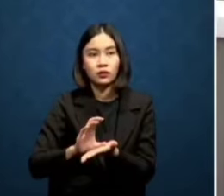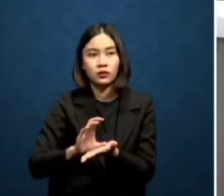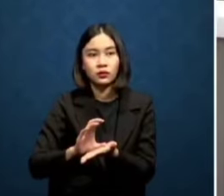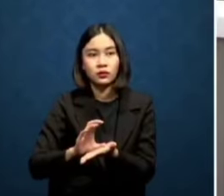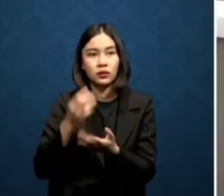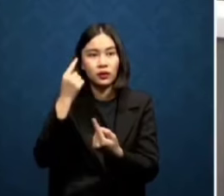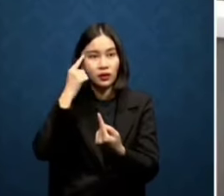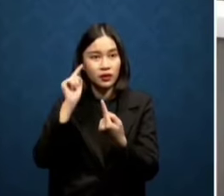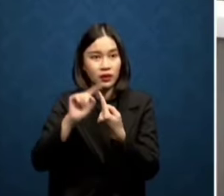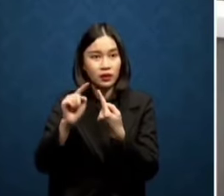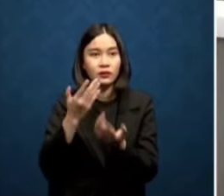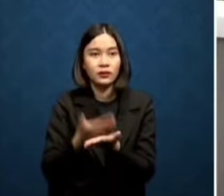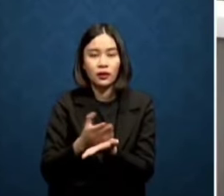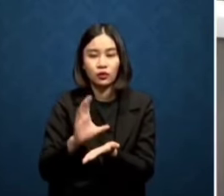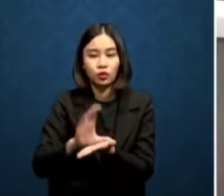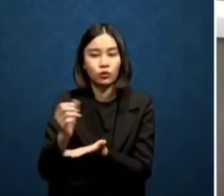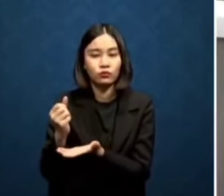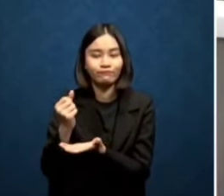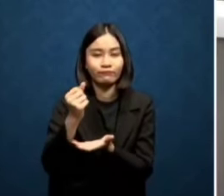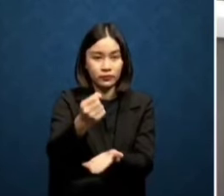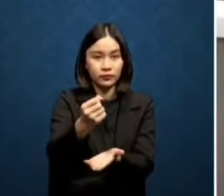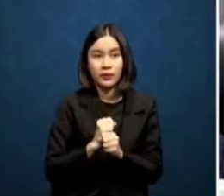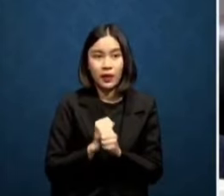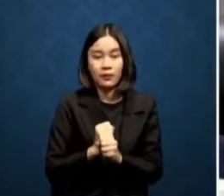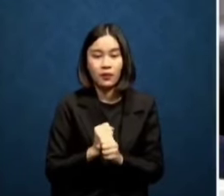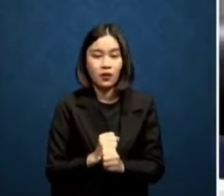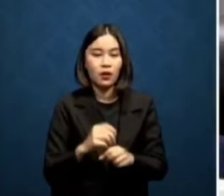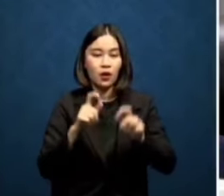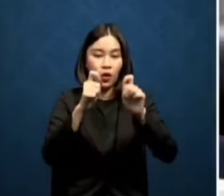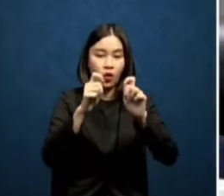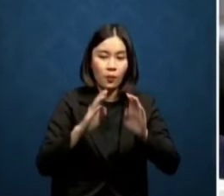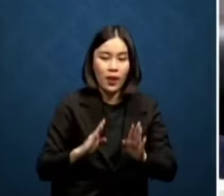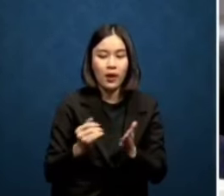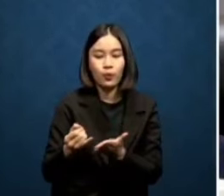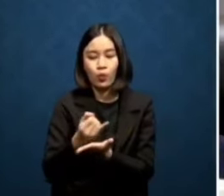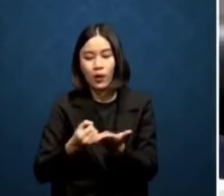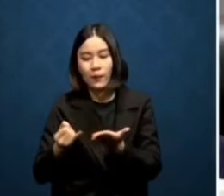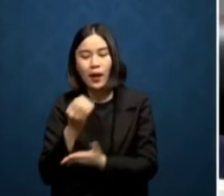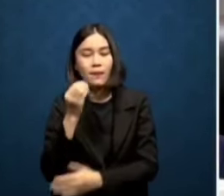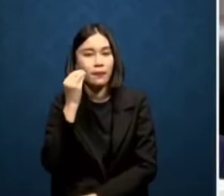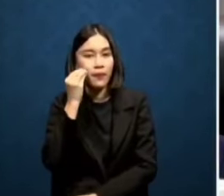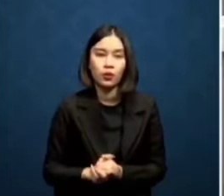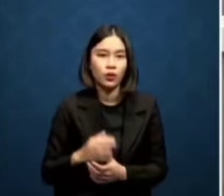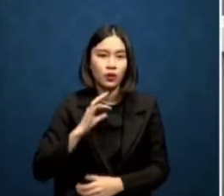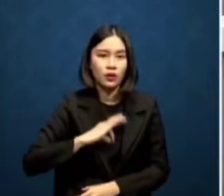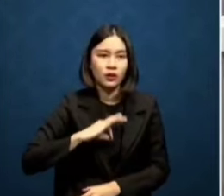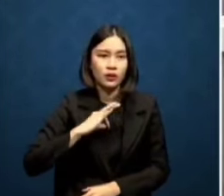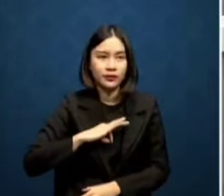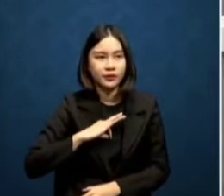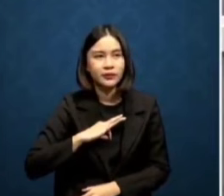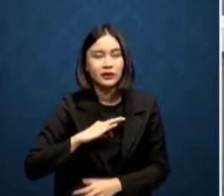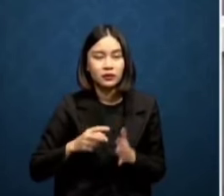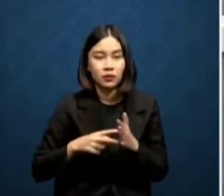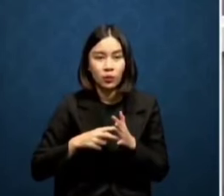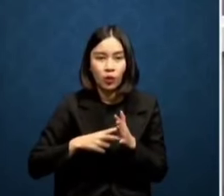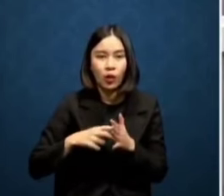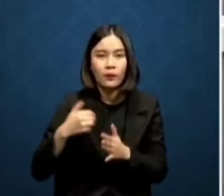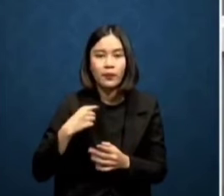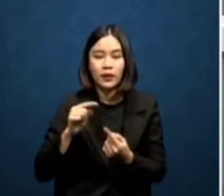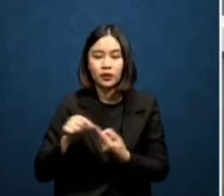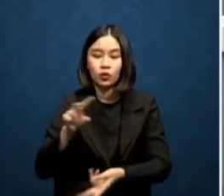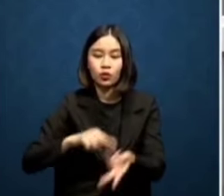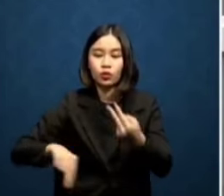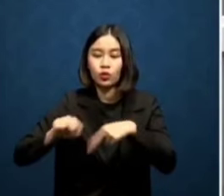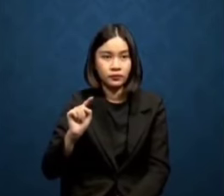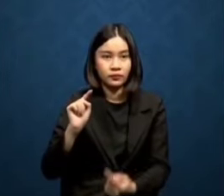3ศาตราจารย์ชานรงพรรุ่งโรจน์ 4นายมังกรศรีเจริญกูล 5พลตำรวจโทยุทธนา